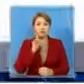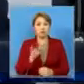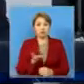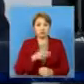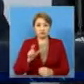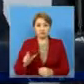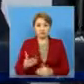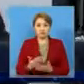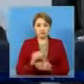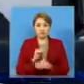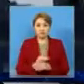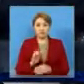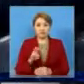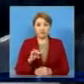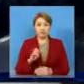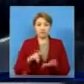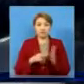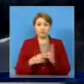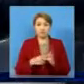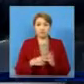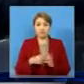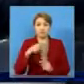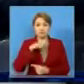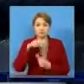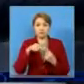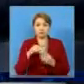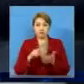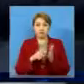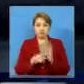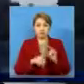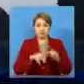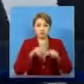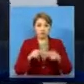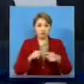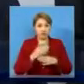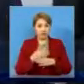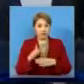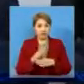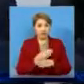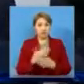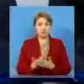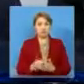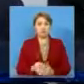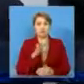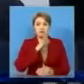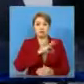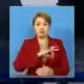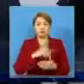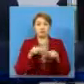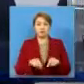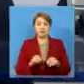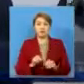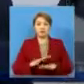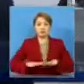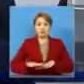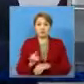пассажиров. Дополнительный терминал вот планируем вот здесь, вот бизнес-вип-зал построить отдельно. И вот эту зону уже использовать как зал